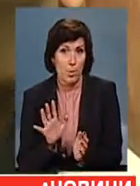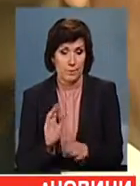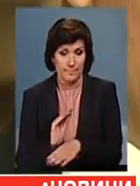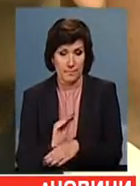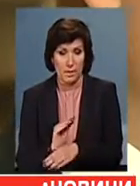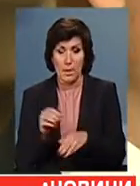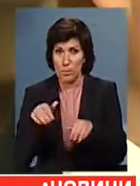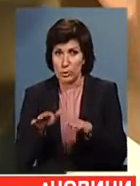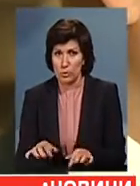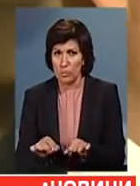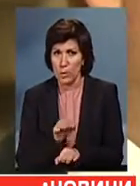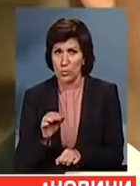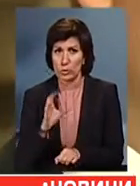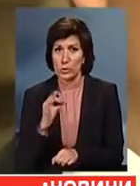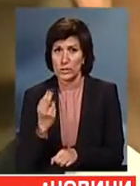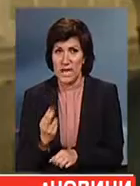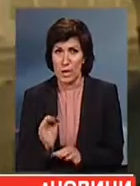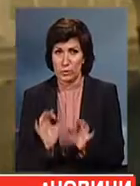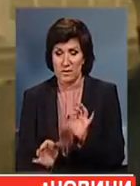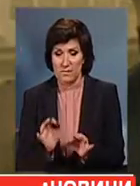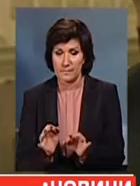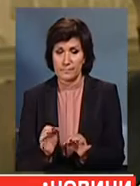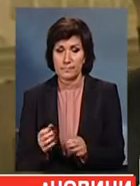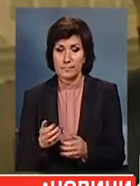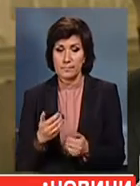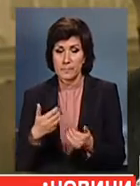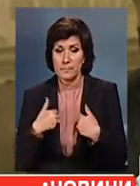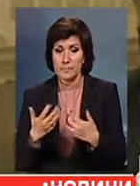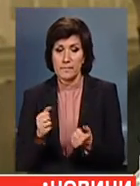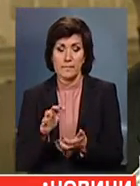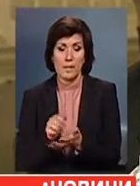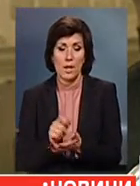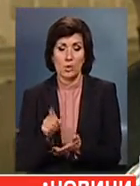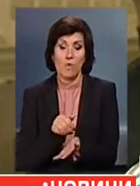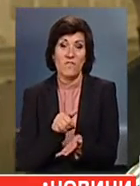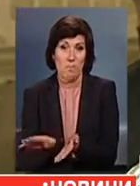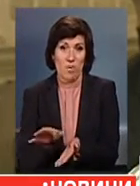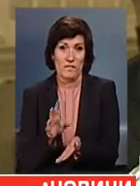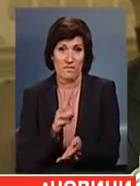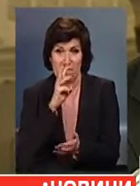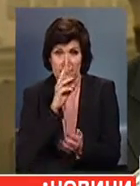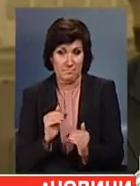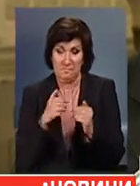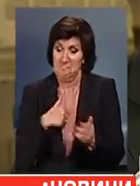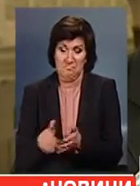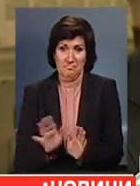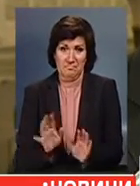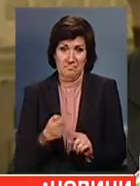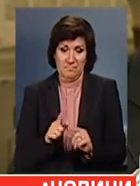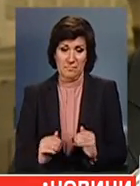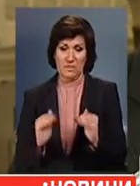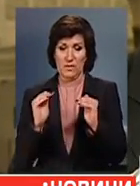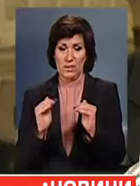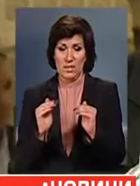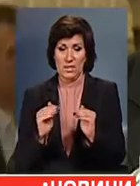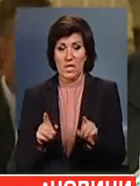додає, постанова порушує соціальну справедливість. Звісно, ви мало знайдете того, хто відмовиться від підвищення. Я б не відмовився від цього